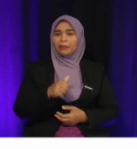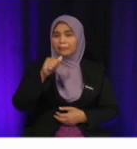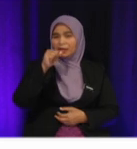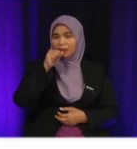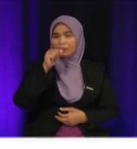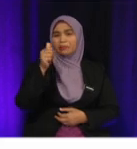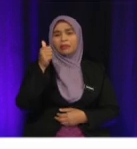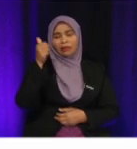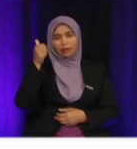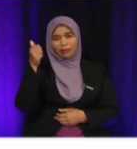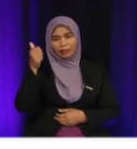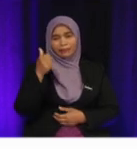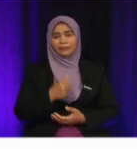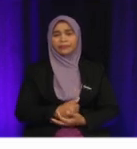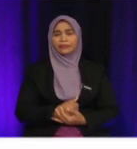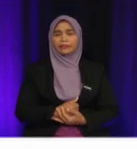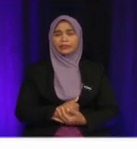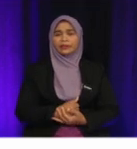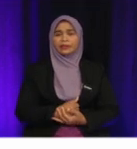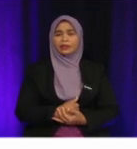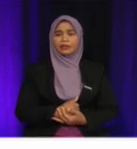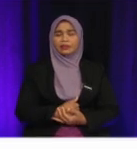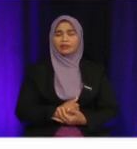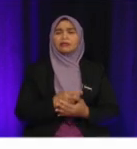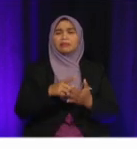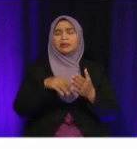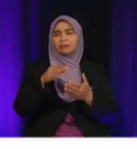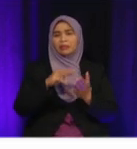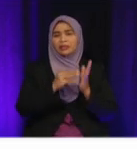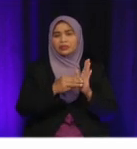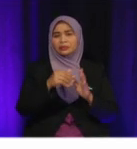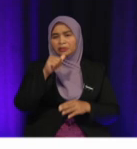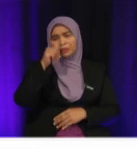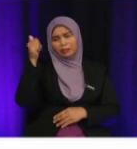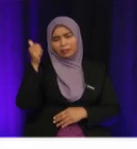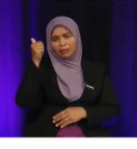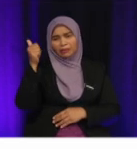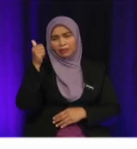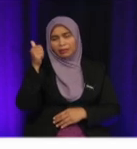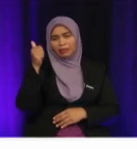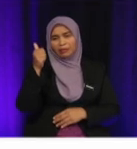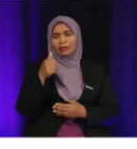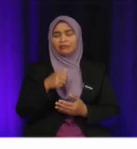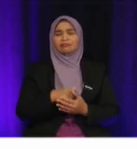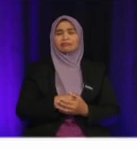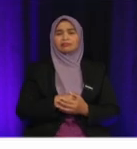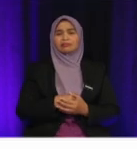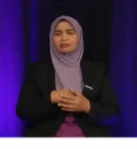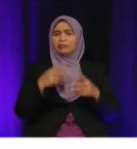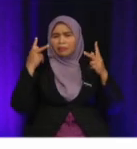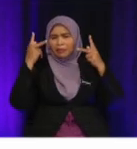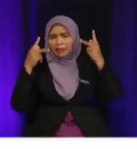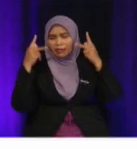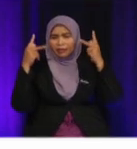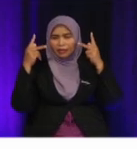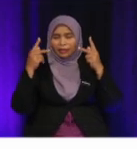Kita ambil minum arak dululah. Ya, minum arak. Okey, Aiman, apa maksud minum arak ni? Tahu tak? Minum arak ni yang mabuk-mabuk tu ke Ustaz?